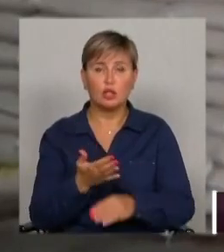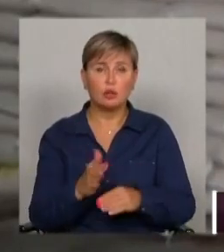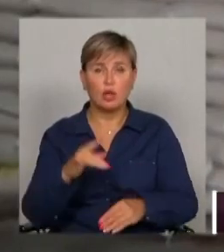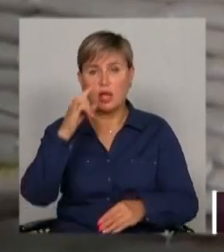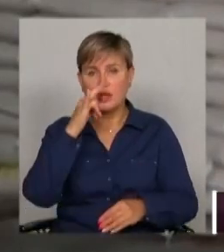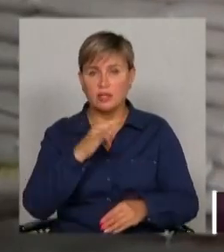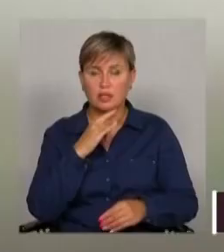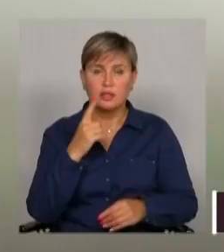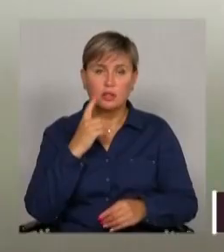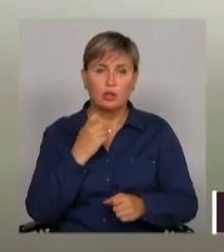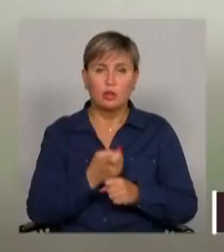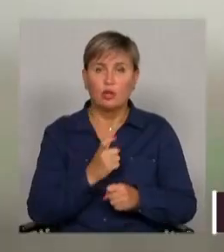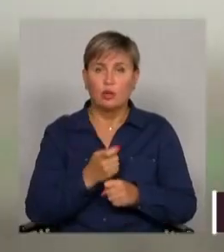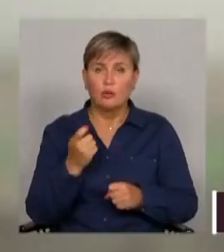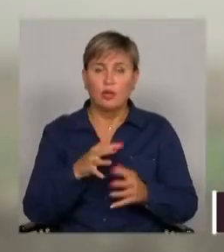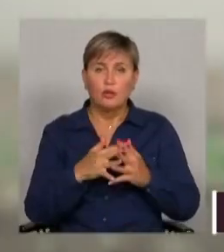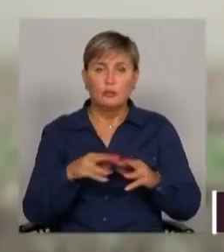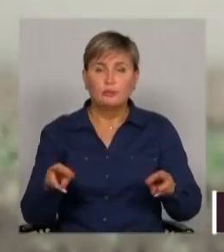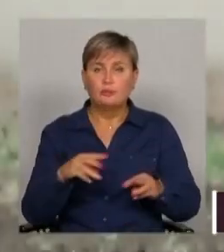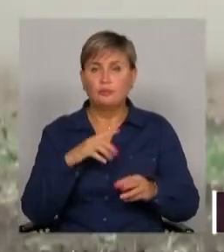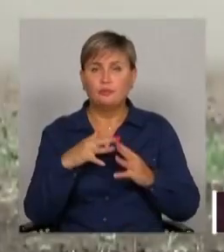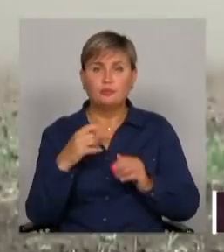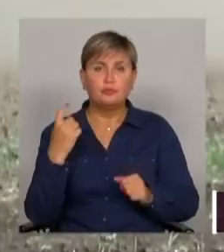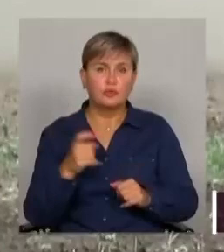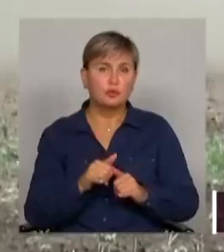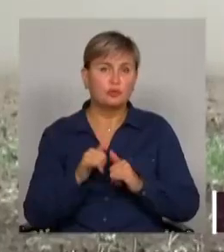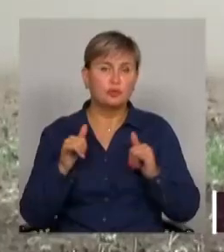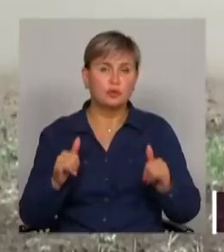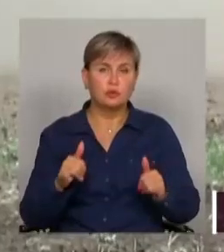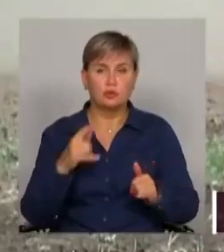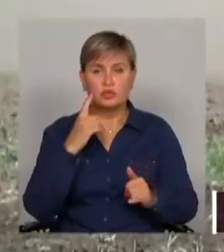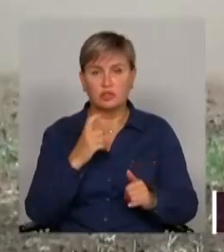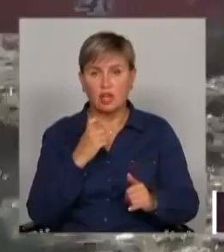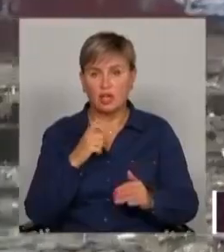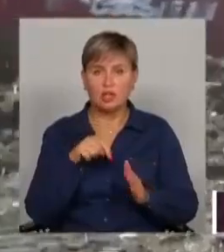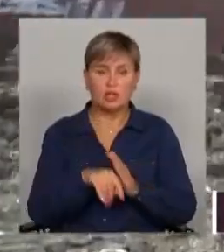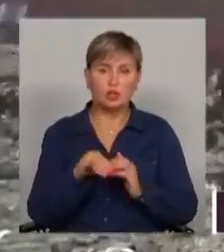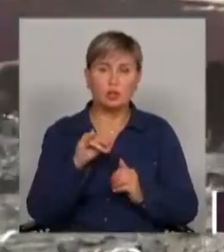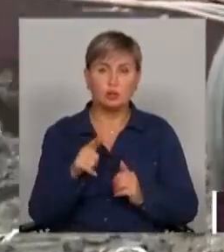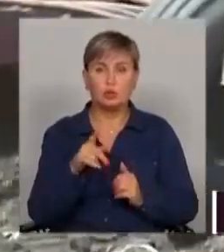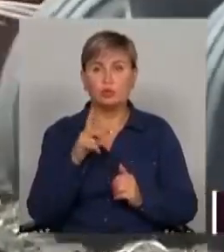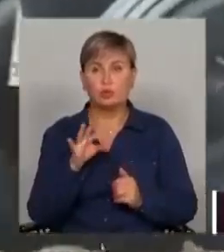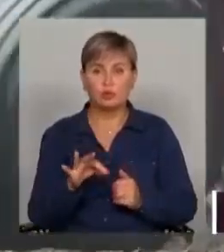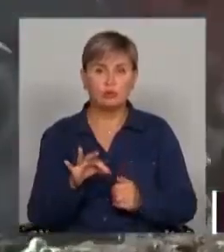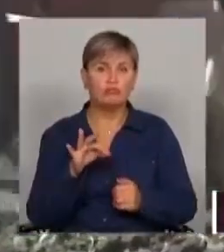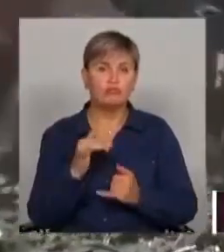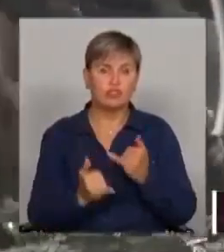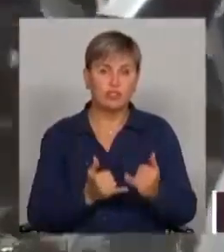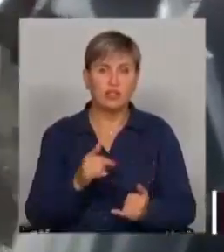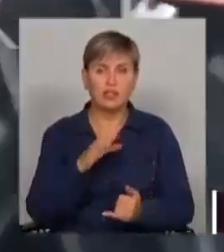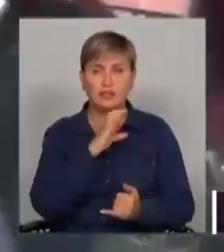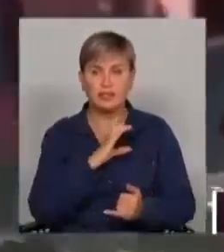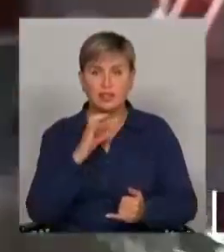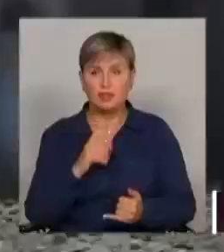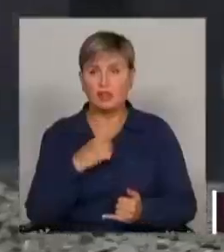отечественного сырья очень мала. В Минсельхозе предлагают увеличивать площади посевов сахарной свеклы на юге. Но целесообразнее выращивать сырье на севере,